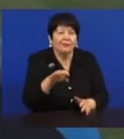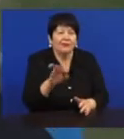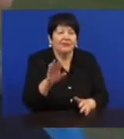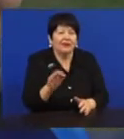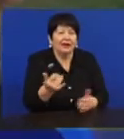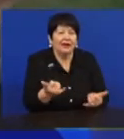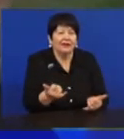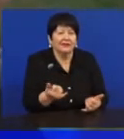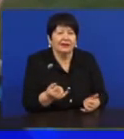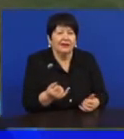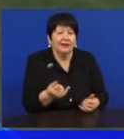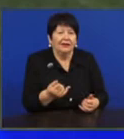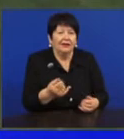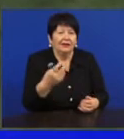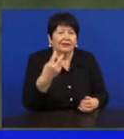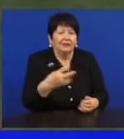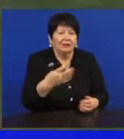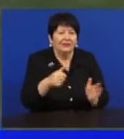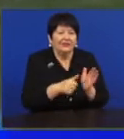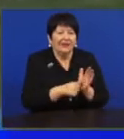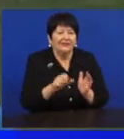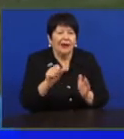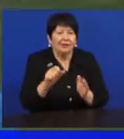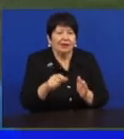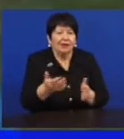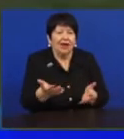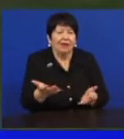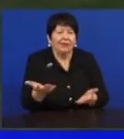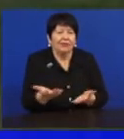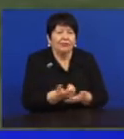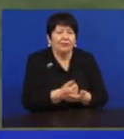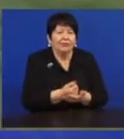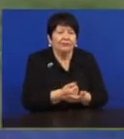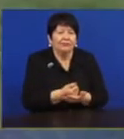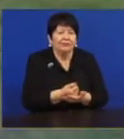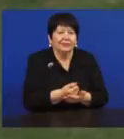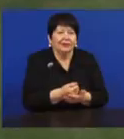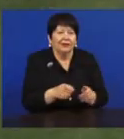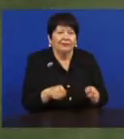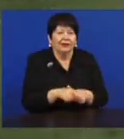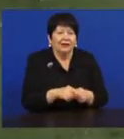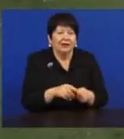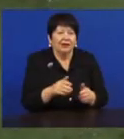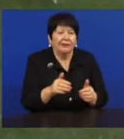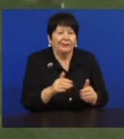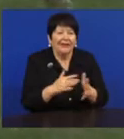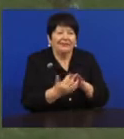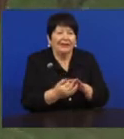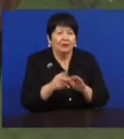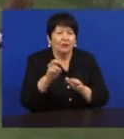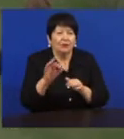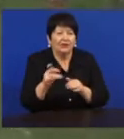Pavel, astăzi, pe data 26 aprilie, ne ocupăm cu voluntariatul pe lângă satul